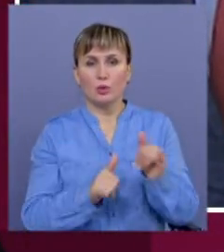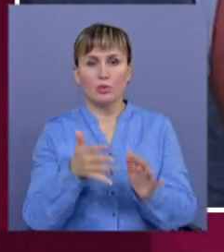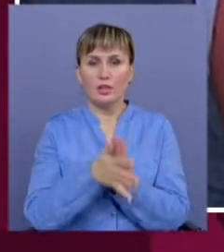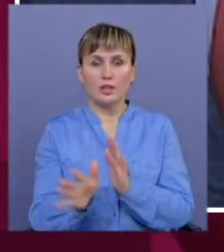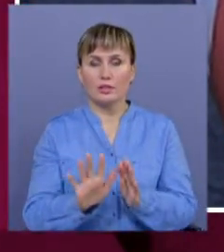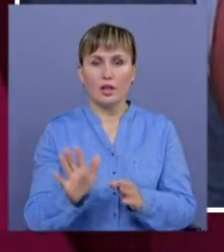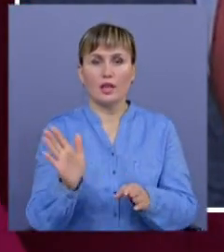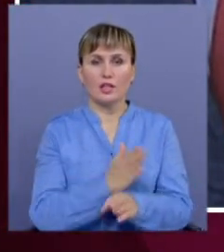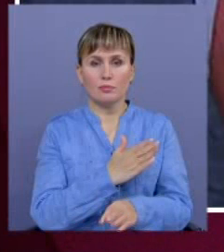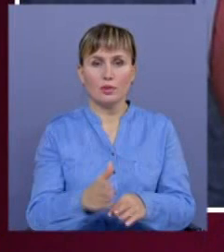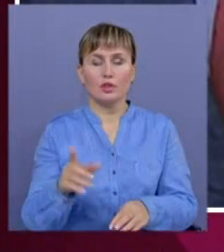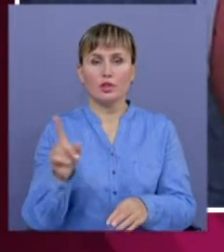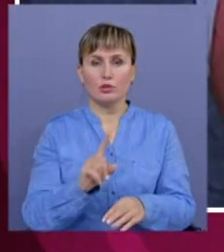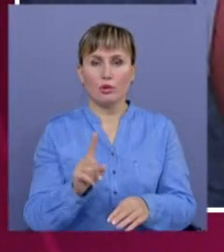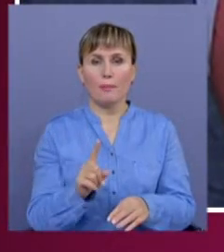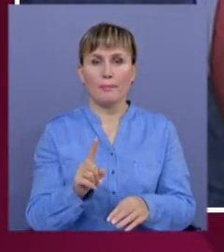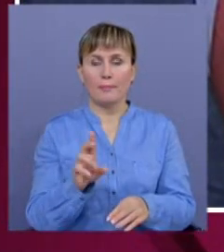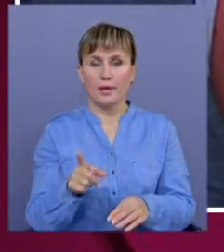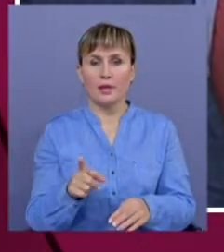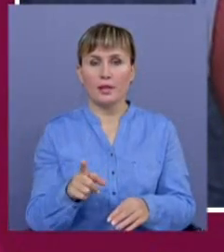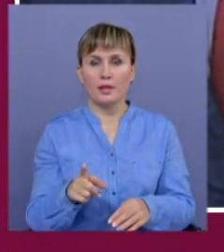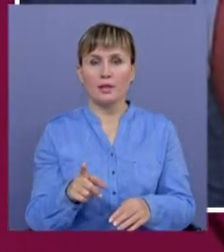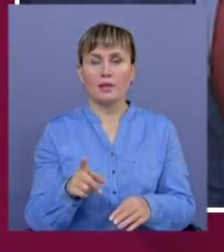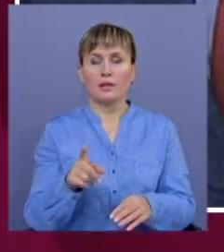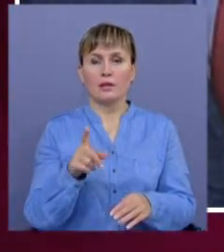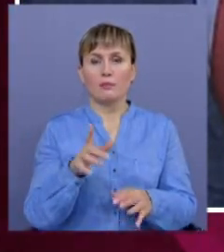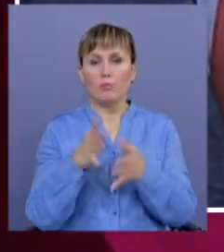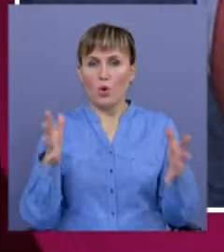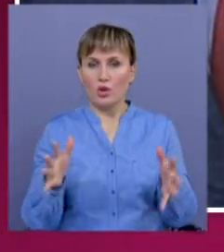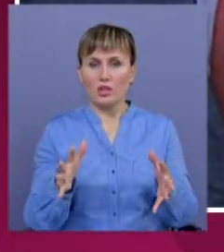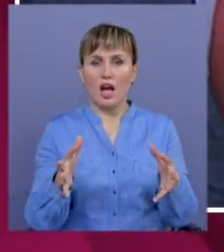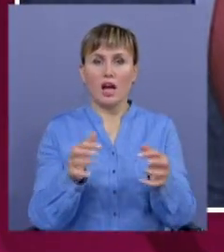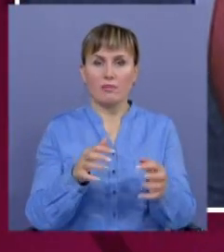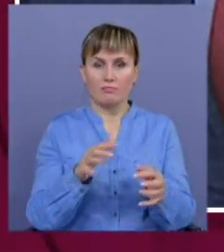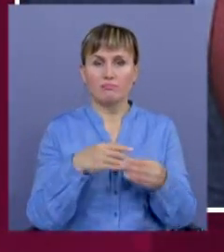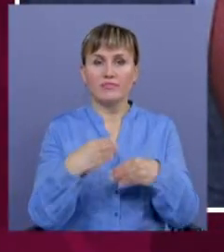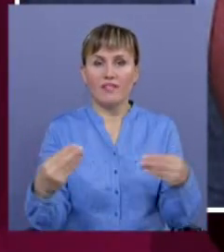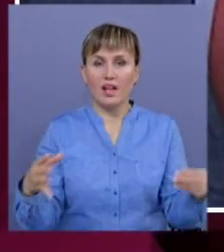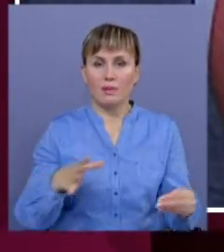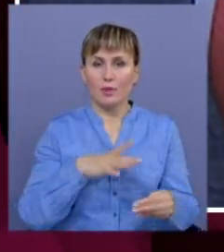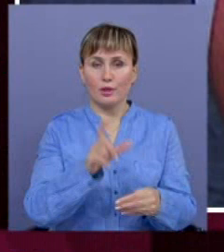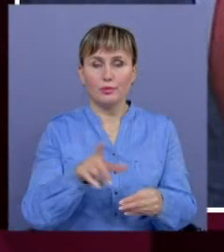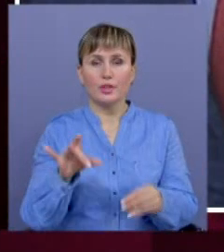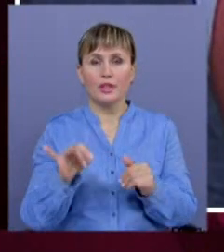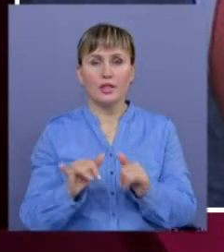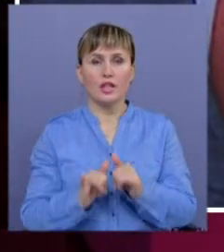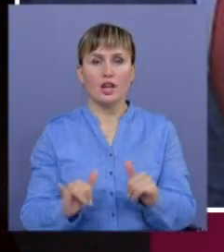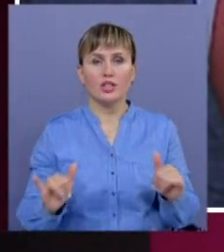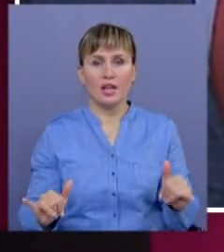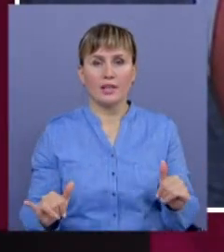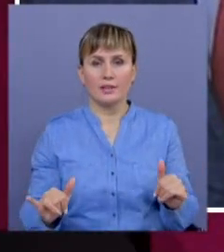их перераспределили для того, чтобы сделать больший охват пациентов, покрытие, и, соответственно,